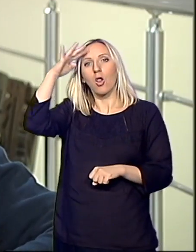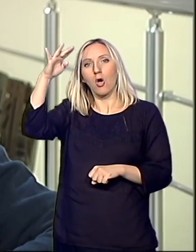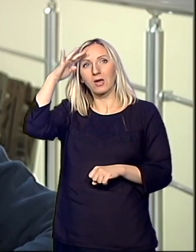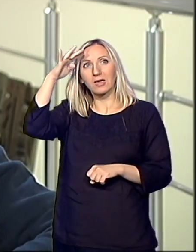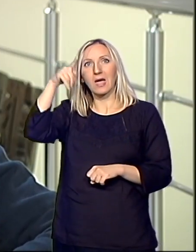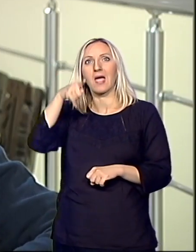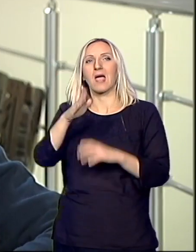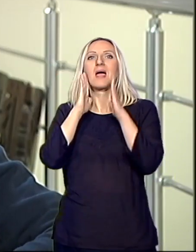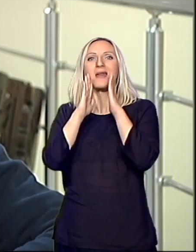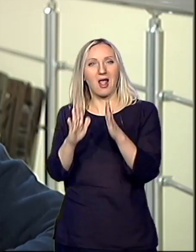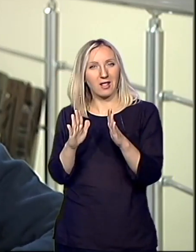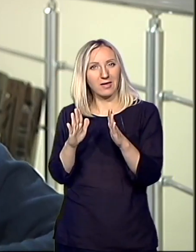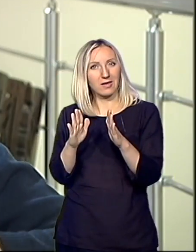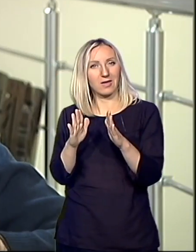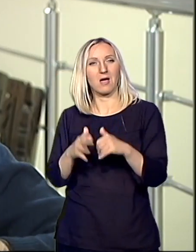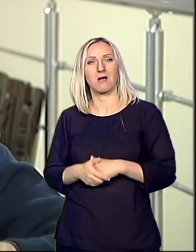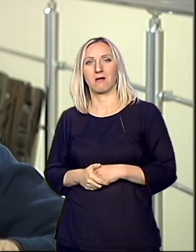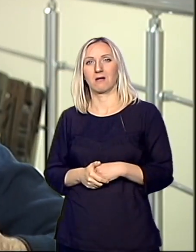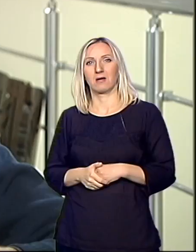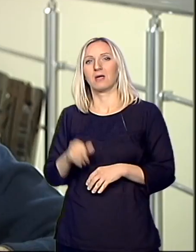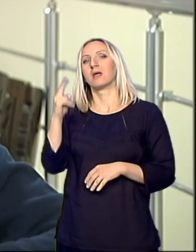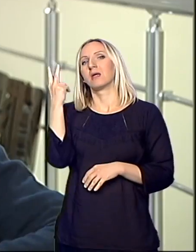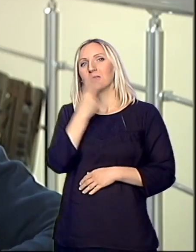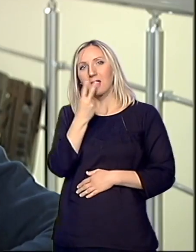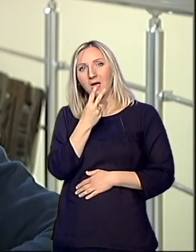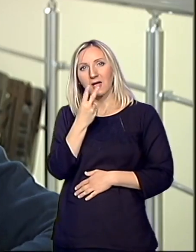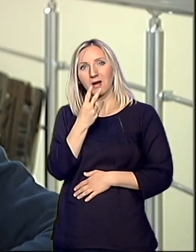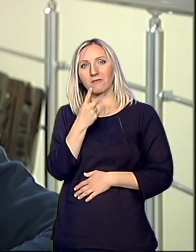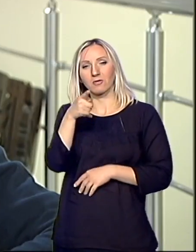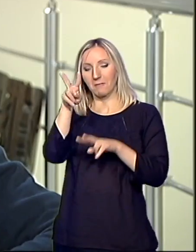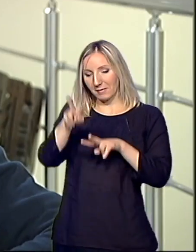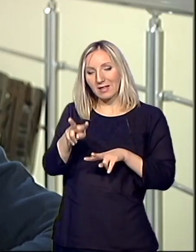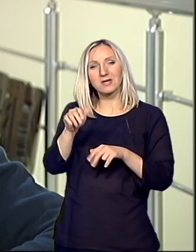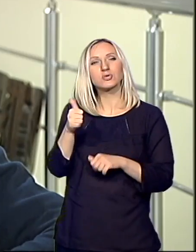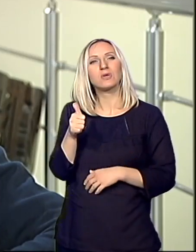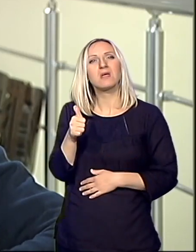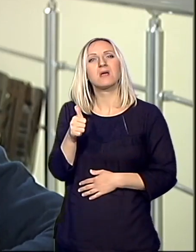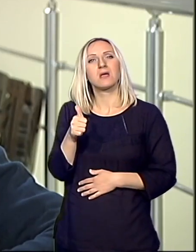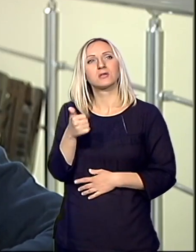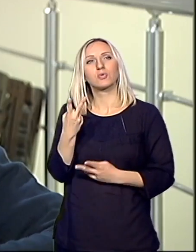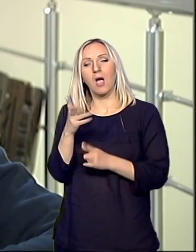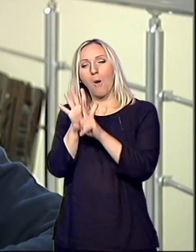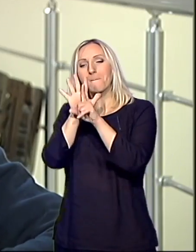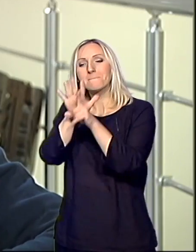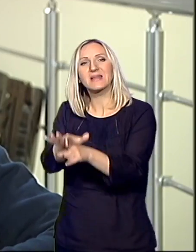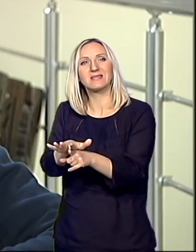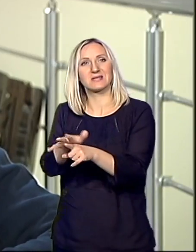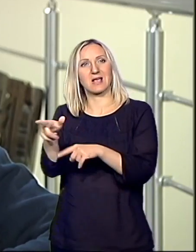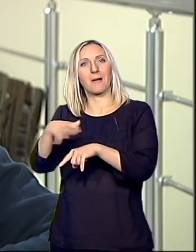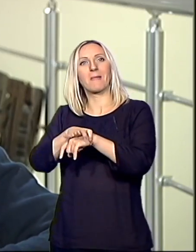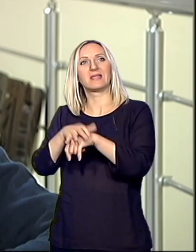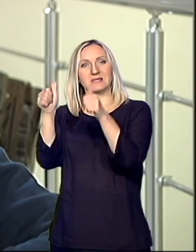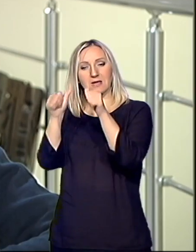slučaju religija, i one su naravno jedna vrsta pritiska u medicinskom